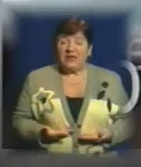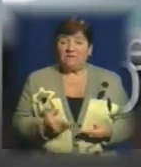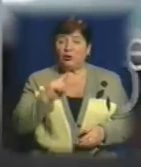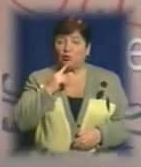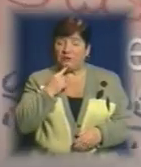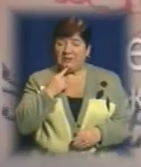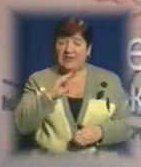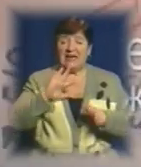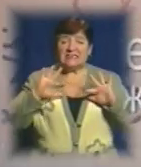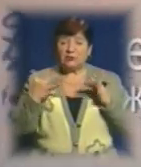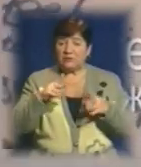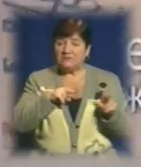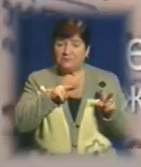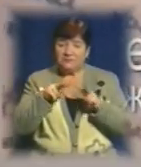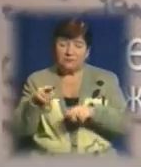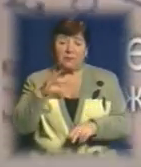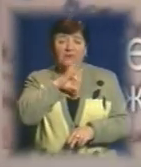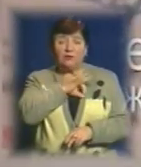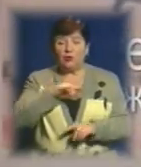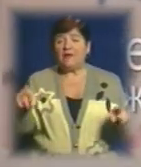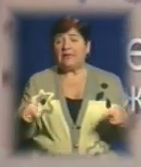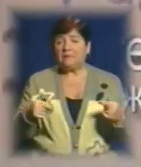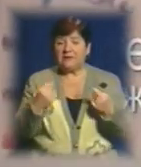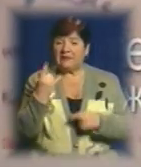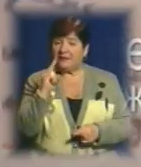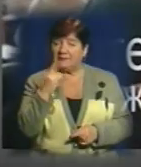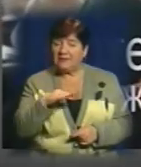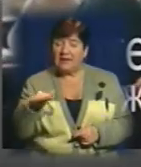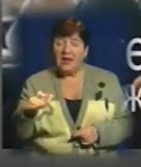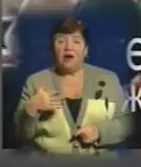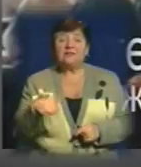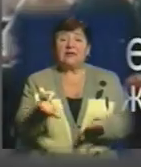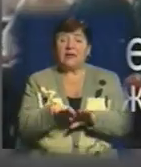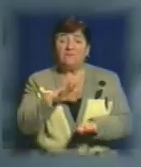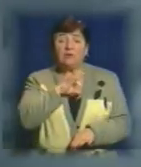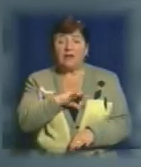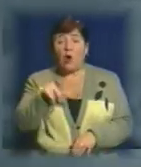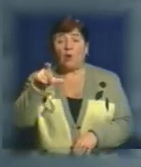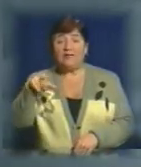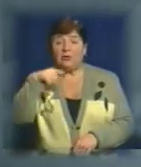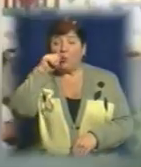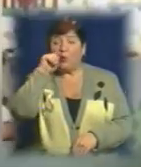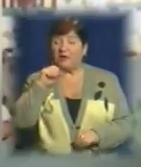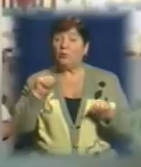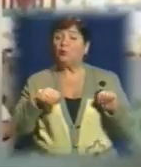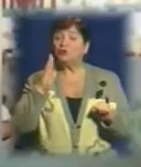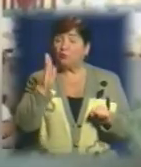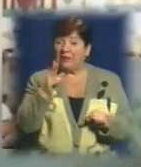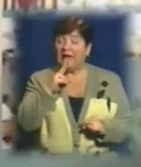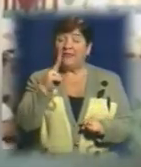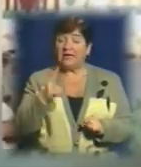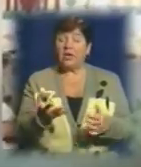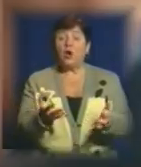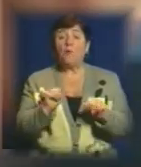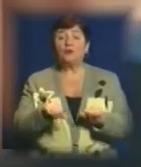Вона передбачає тимчасовий догляд, виховання та реабілітацію малечі. Патронатним вихователем може бути громадянин України, який має досвід виховання дитини